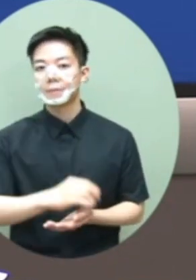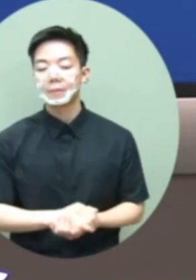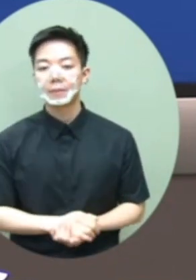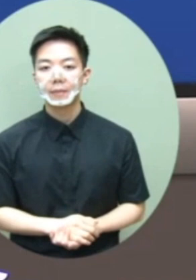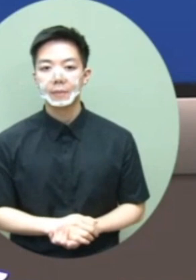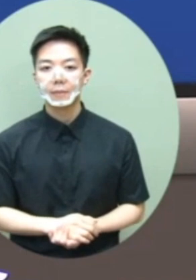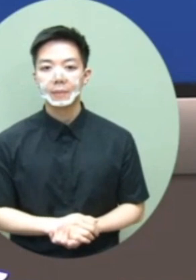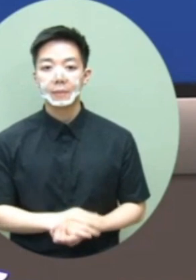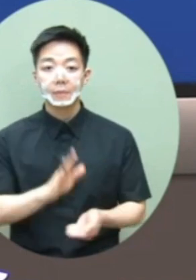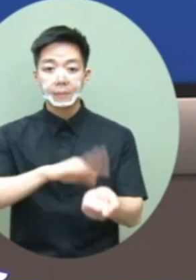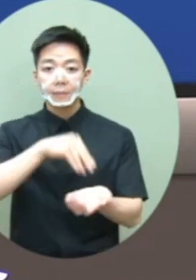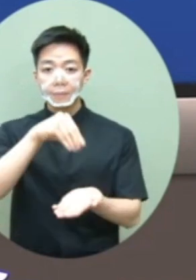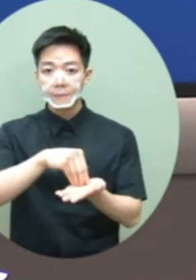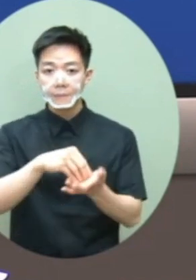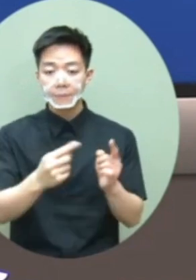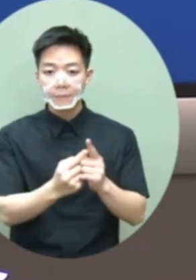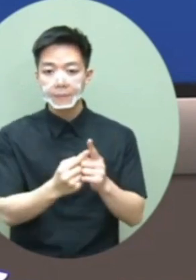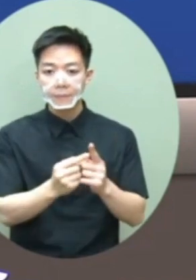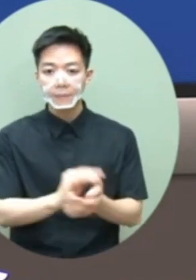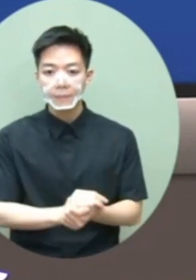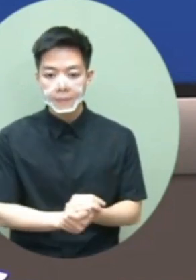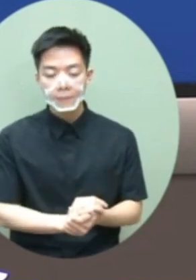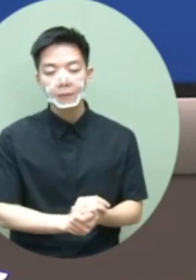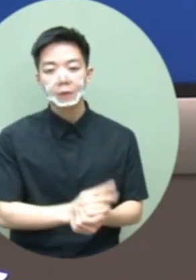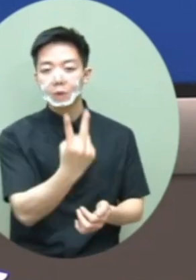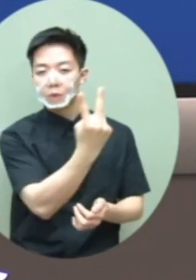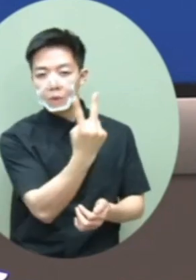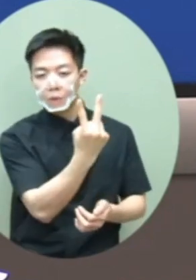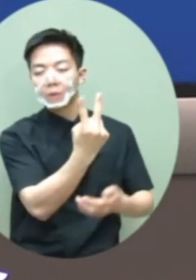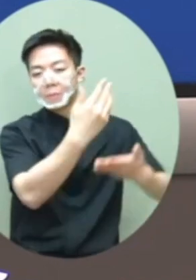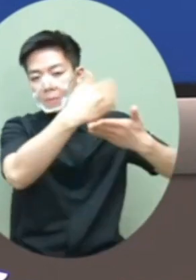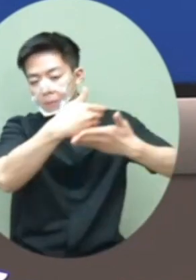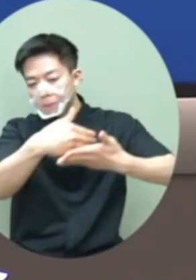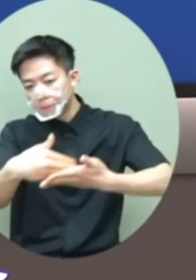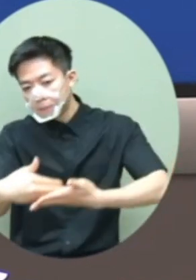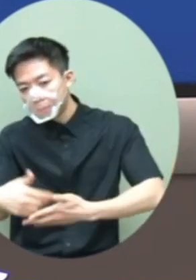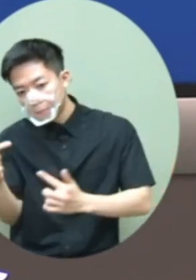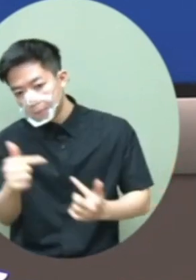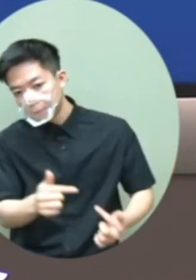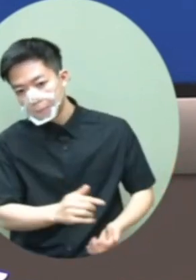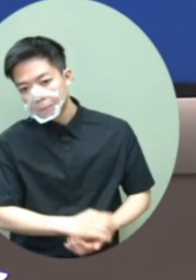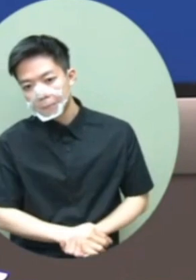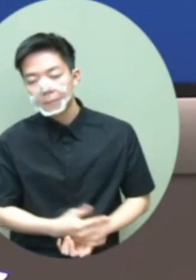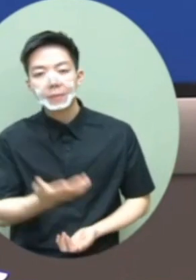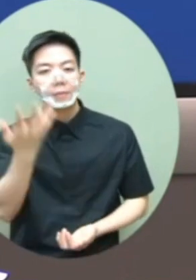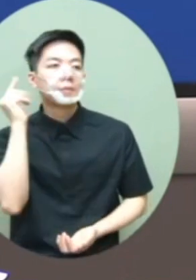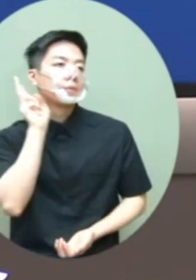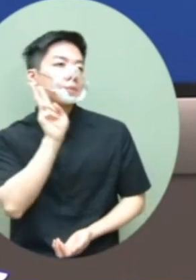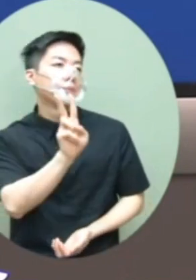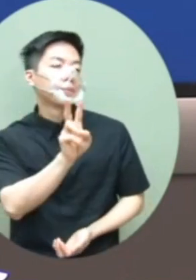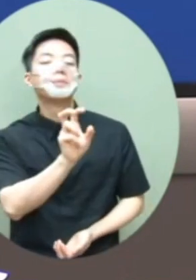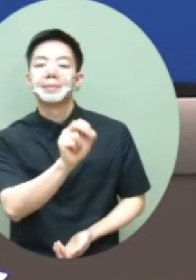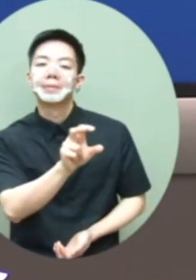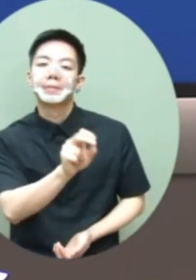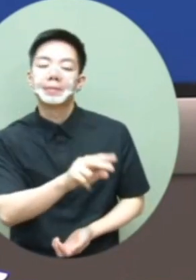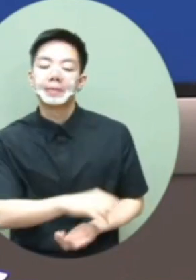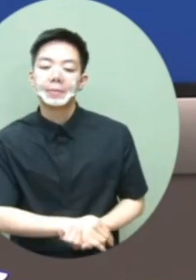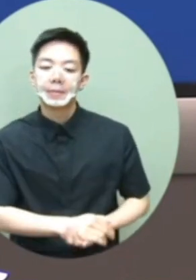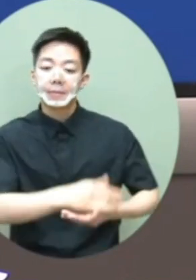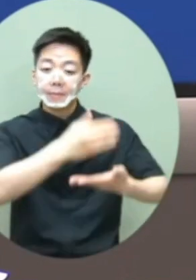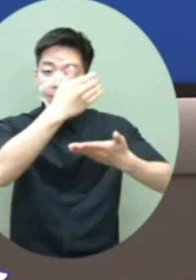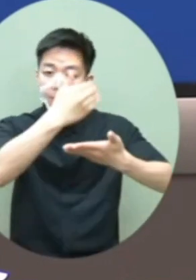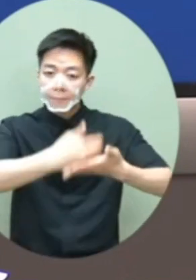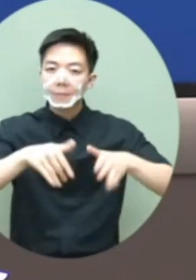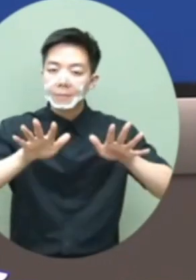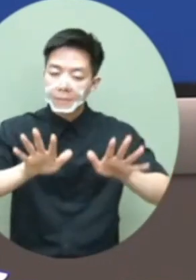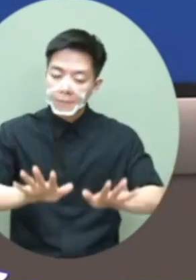而呈陽性嘅個案會持續下降。啊，依個趨勢我哋睇咗兩個禮拜都係持續下降。啊，雖然下降得唔係